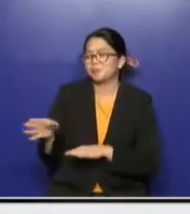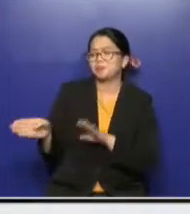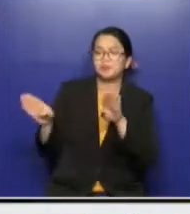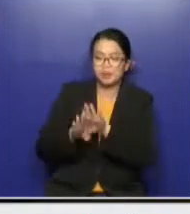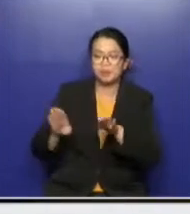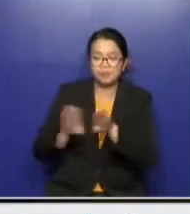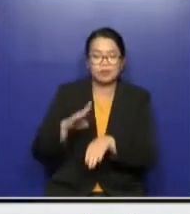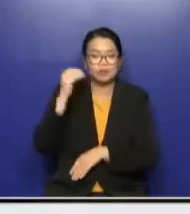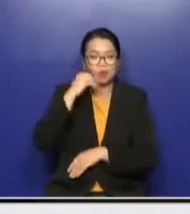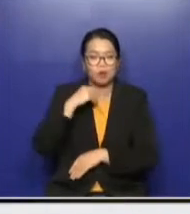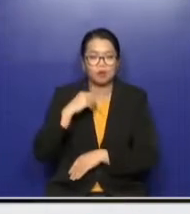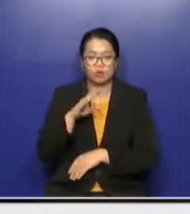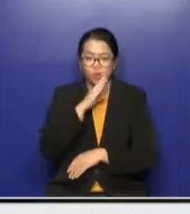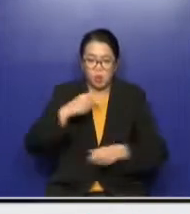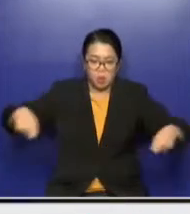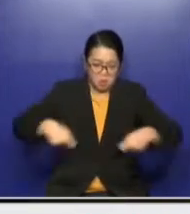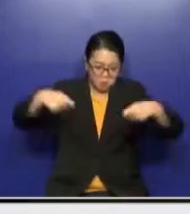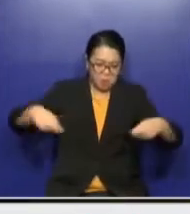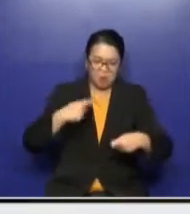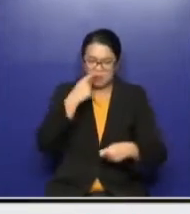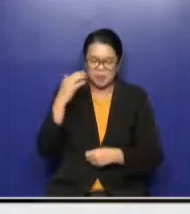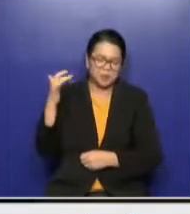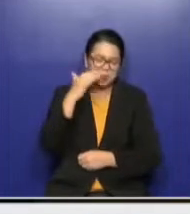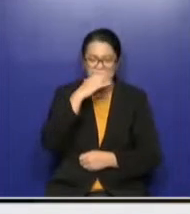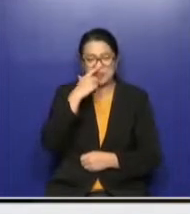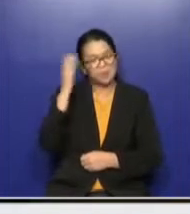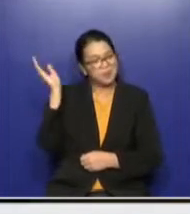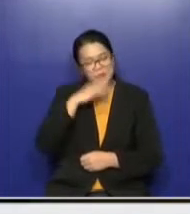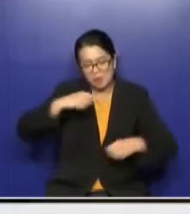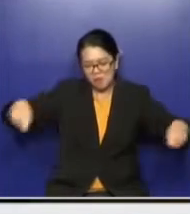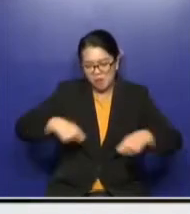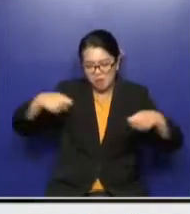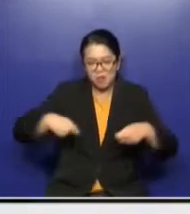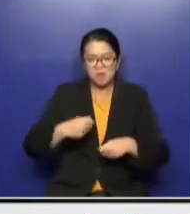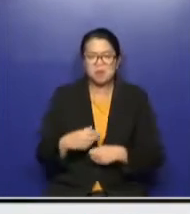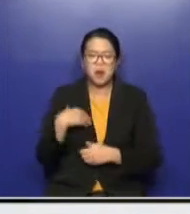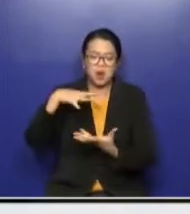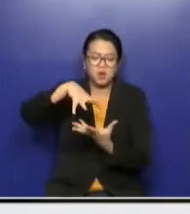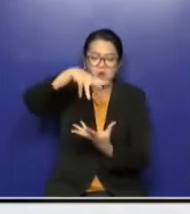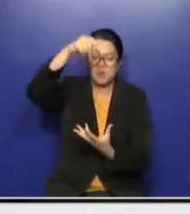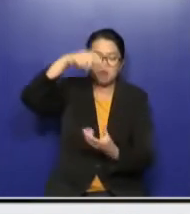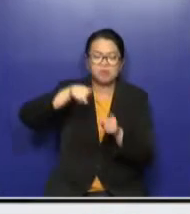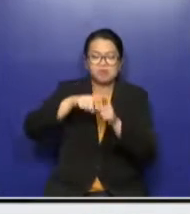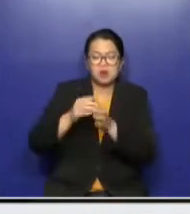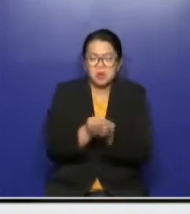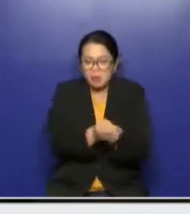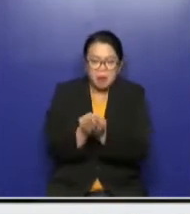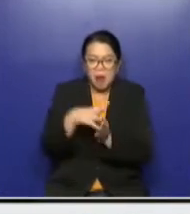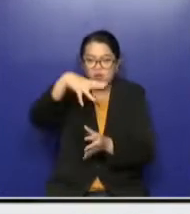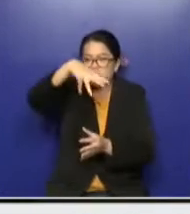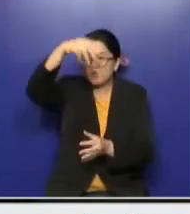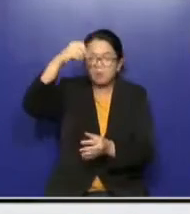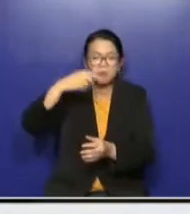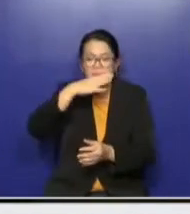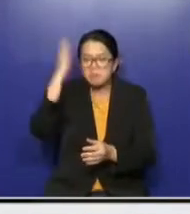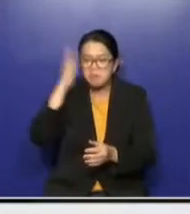ควันจากห้องอาหารเนี่ยเวลาผัดอะไรทีดิฉันก็พูดกับท่านประธานแล้วว่ามันถูกตัดงบไปเครื่องดูดควันก็ไม่มีห้อง